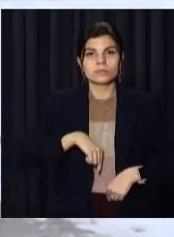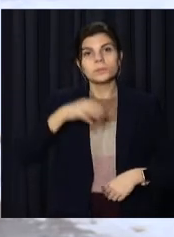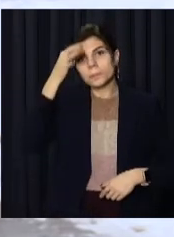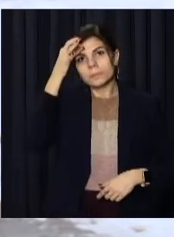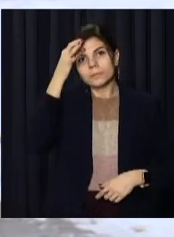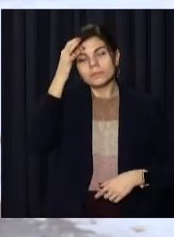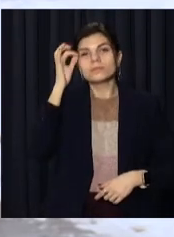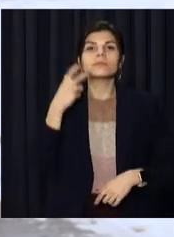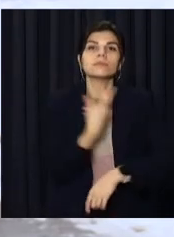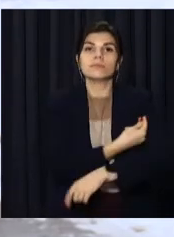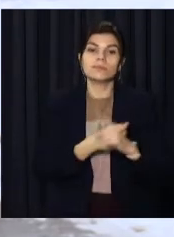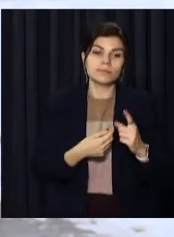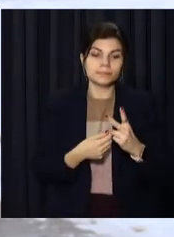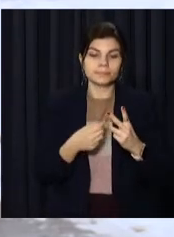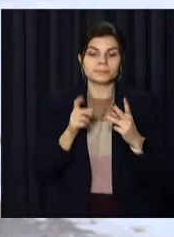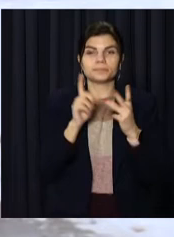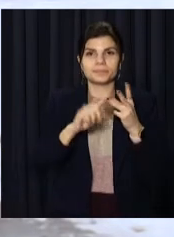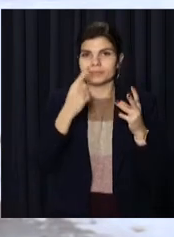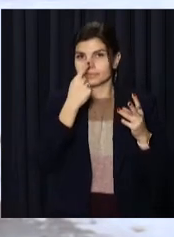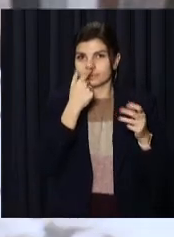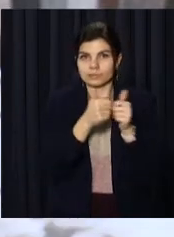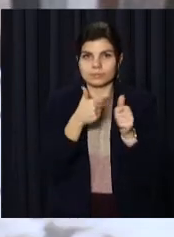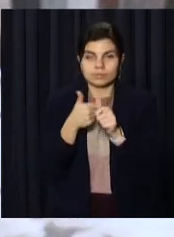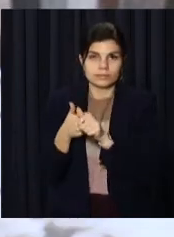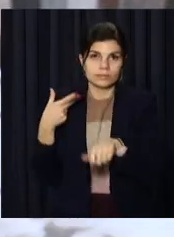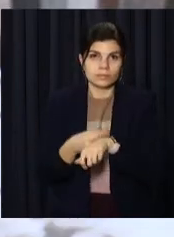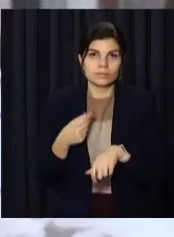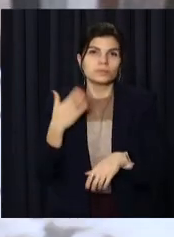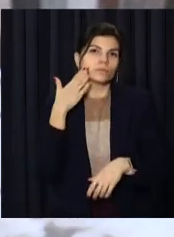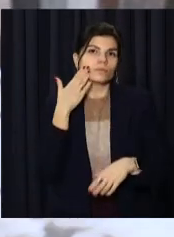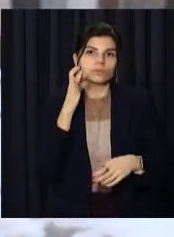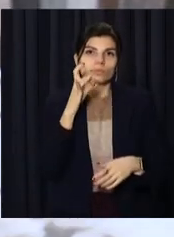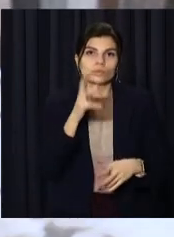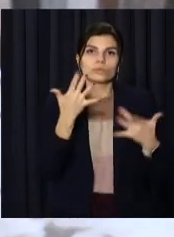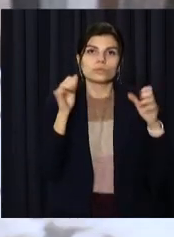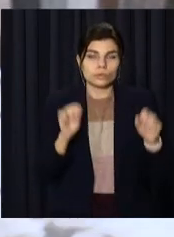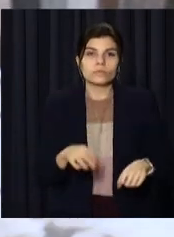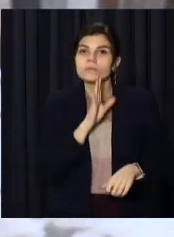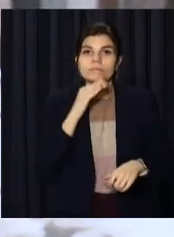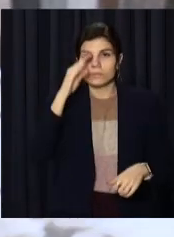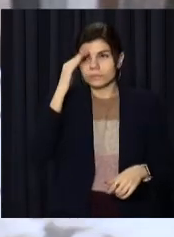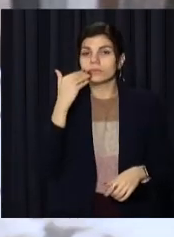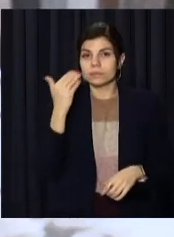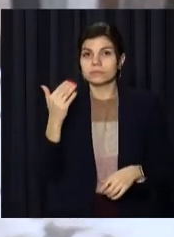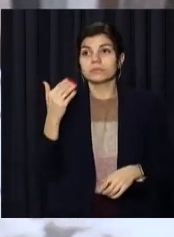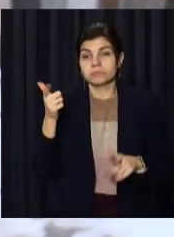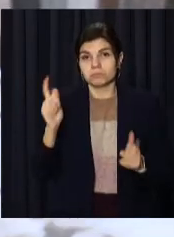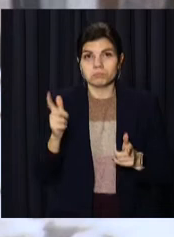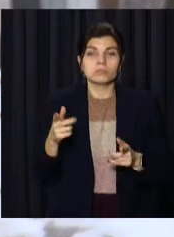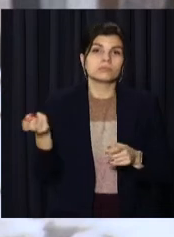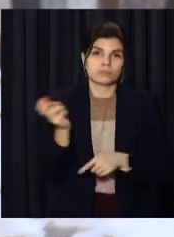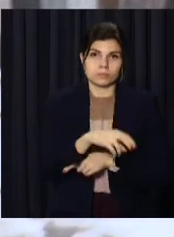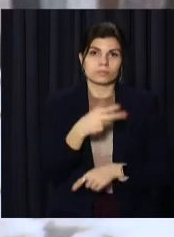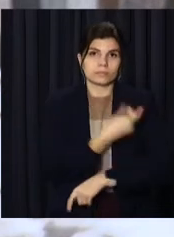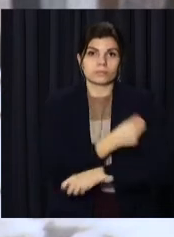пам'ятає вакцинацію, щоб зменшити ризики захворювання. За день до возив батьків, вони також робили бустерну дозу,